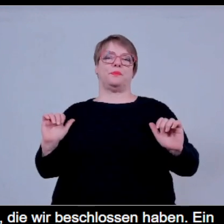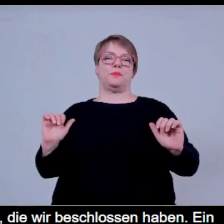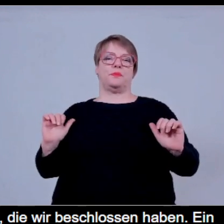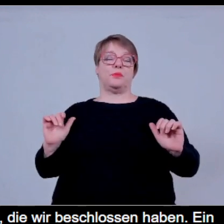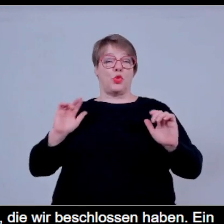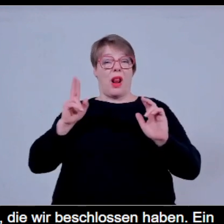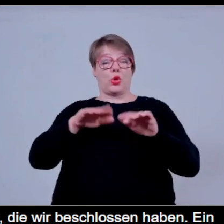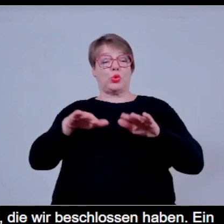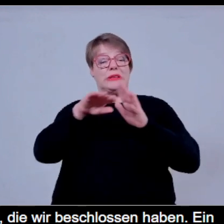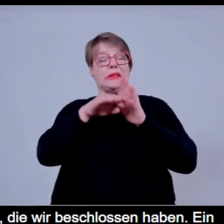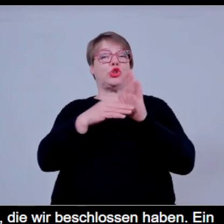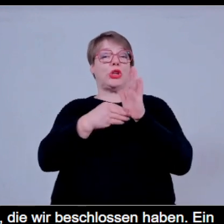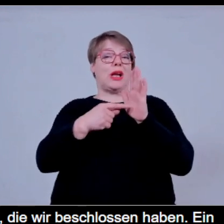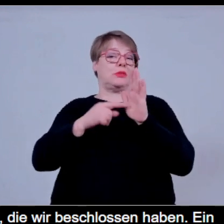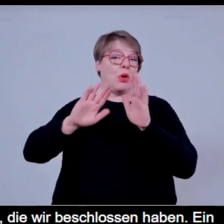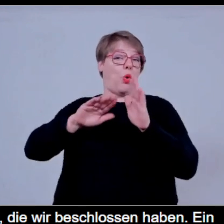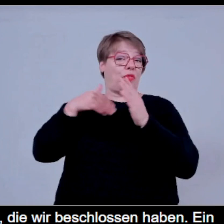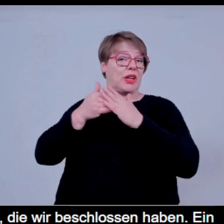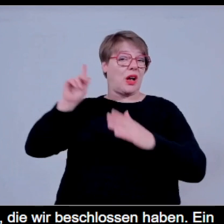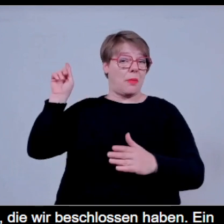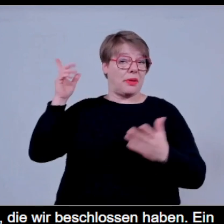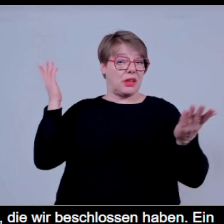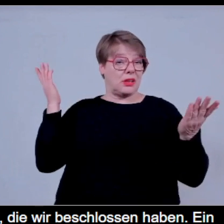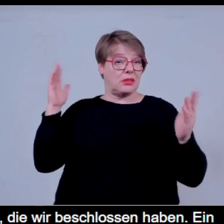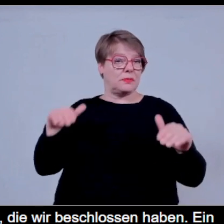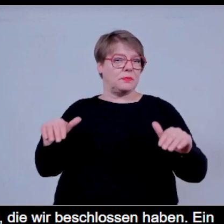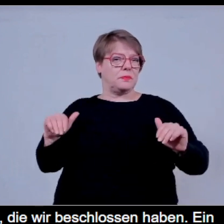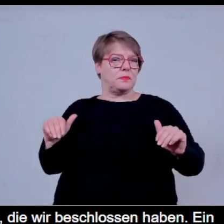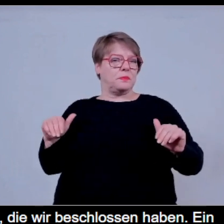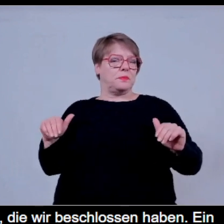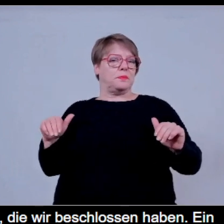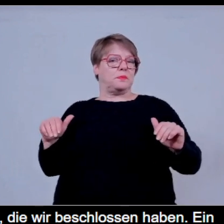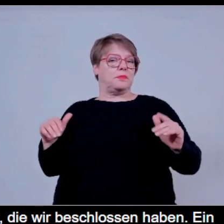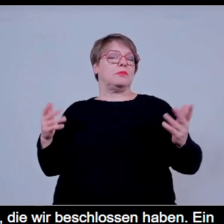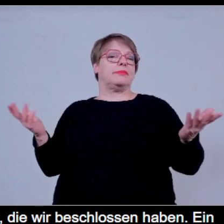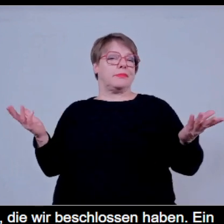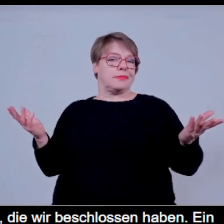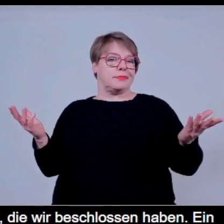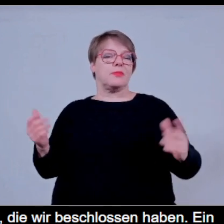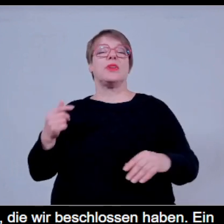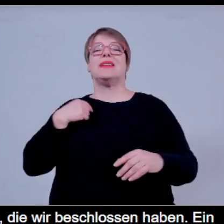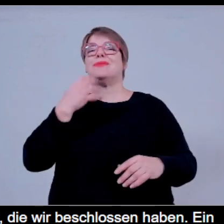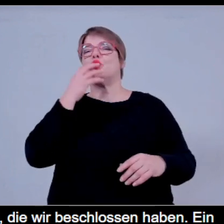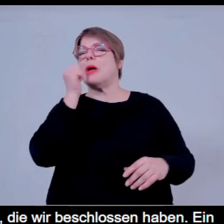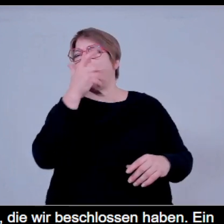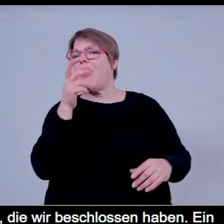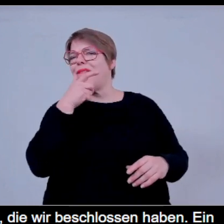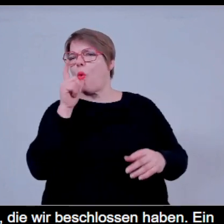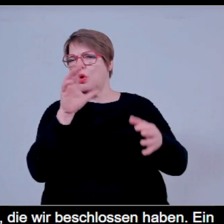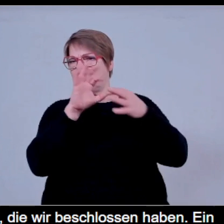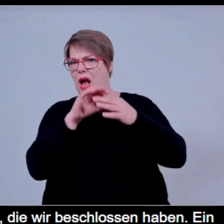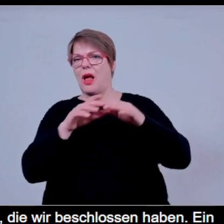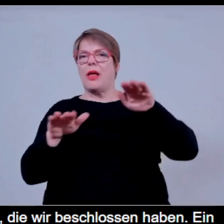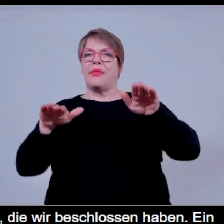und es verkürzt die Reisezeiten. Allerdings gibt es bisher nur einen Fahrzeugtyp, der ist mit Diesel angetrieben und nicht